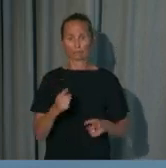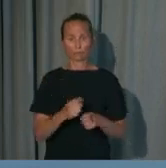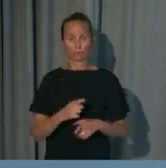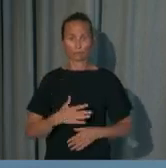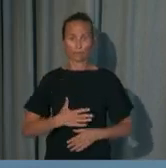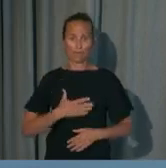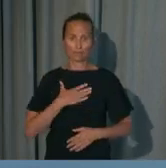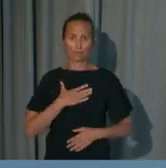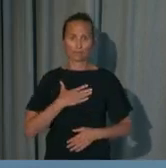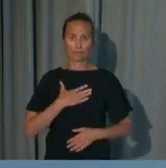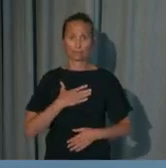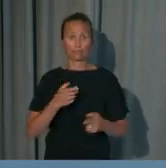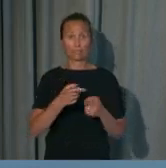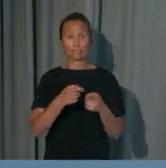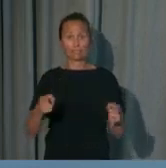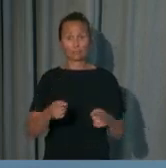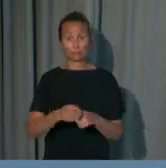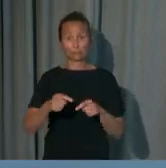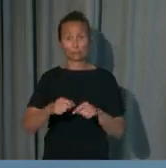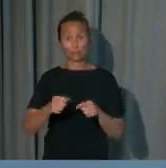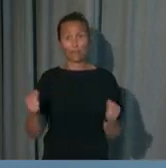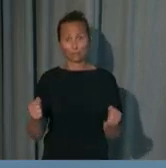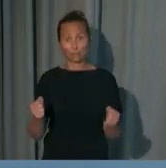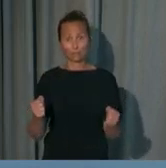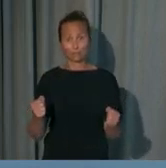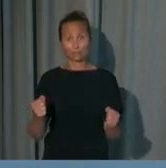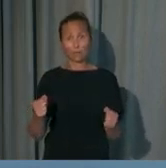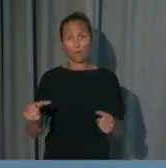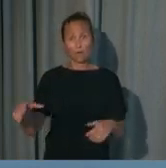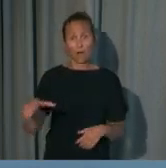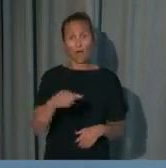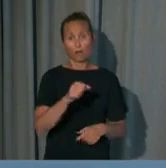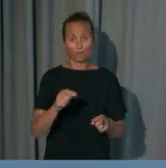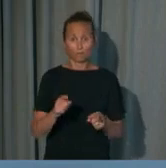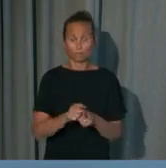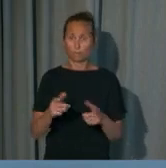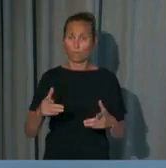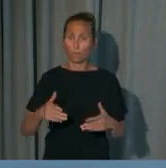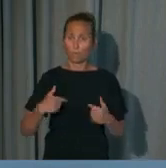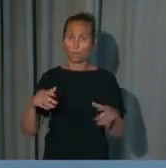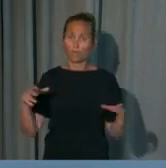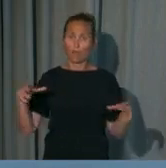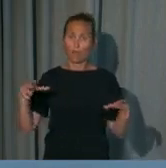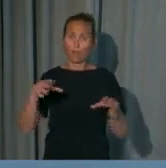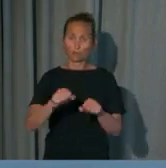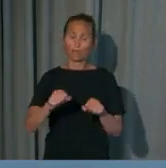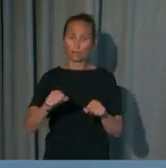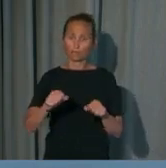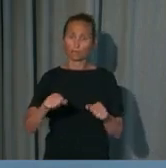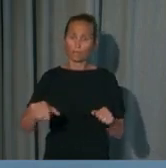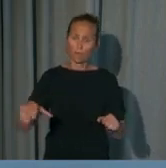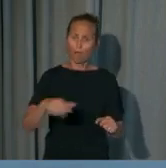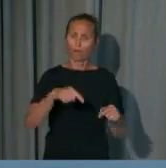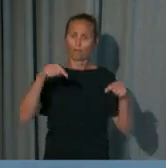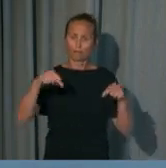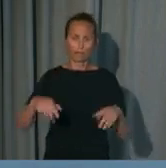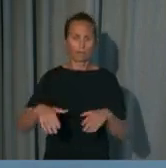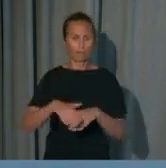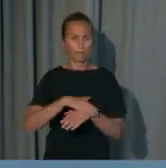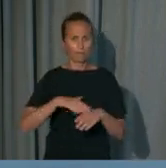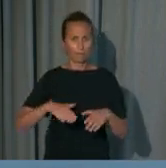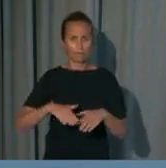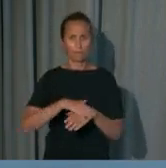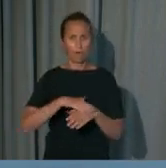elsker, til de som er skadet, og til alle som opplevde angrepet, og alle som i dag føler